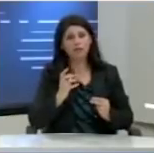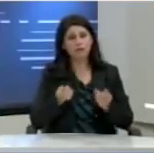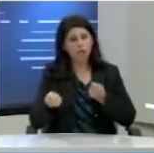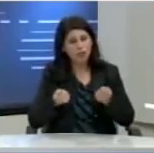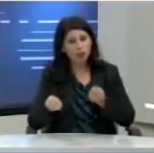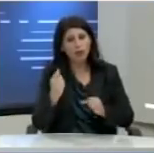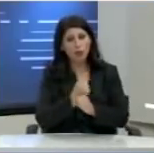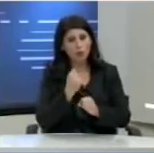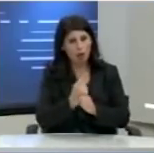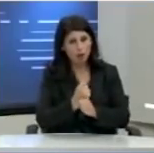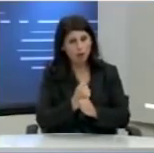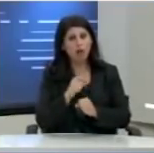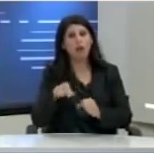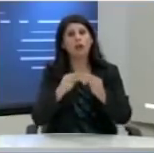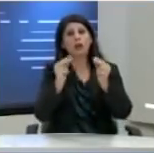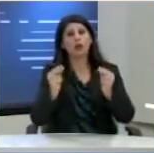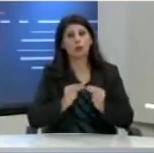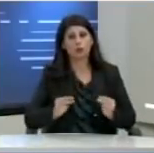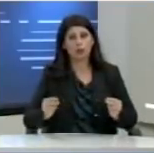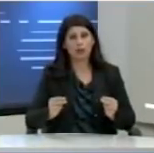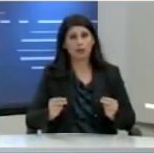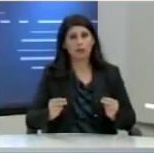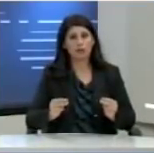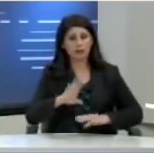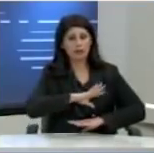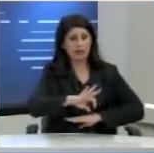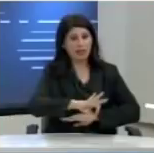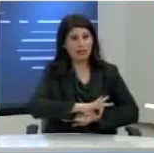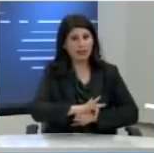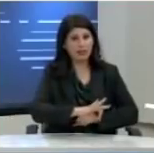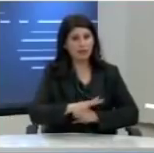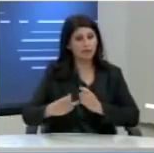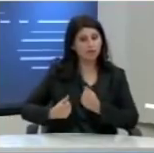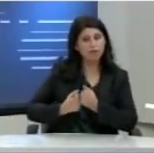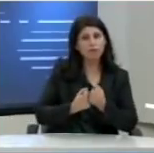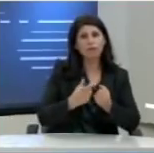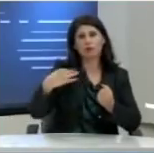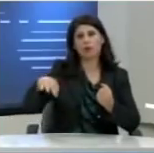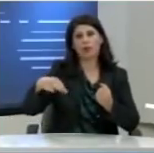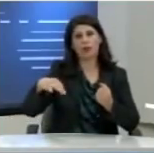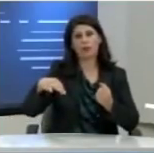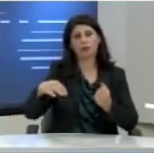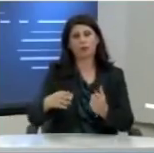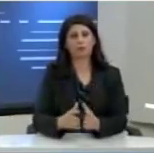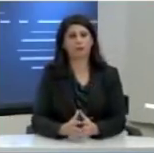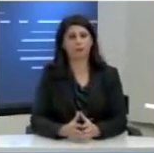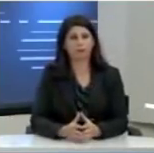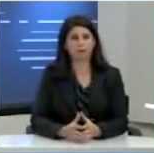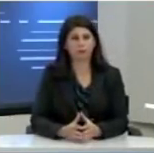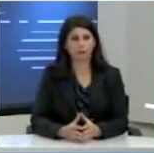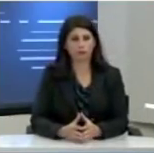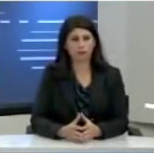δουλειάς, αλλά και το αποτέλεσμα της στρατηγικής μας να στηρίξουμε τους πιο αδύναμους.